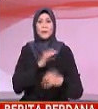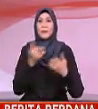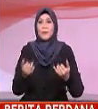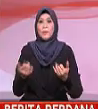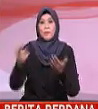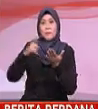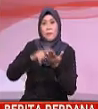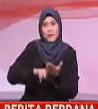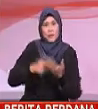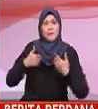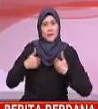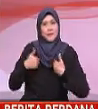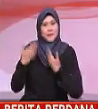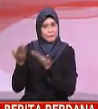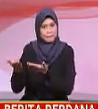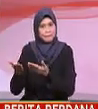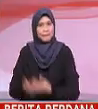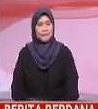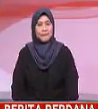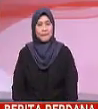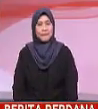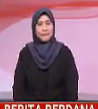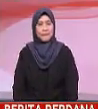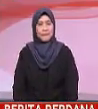punya laporannya.